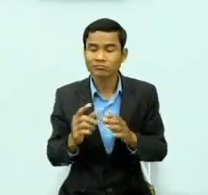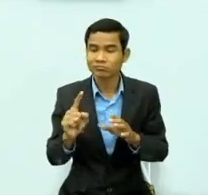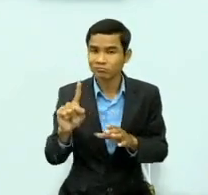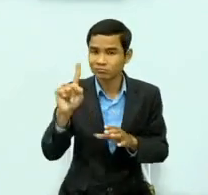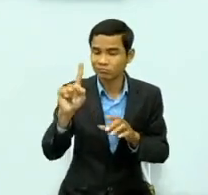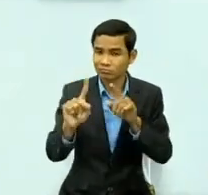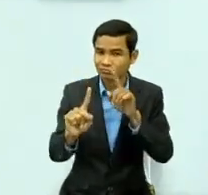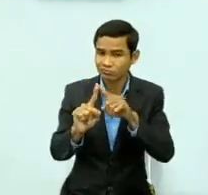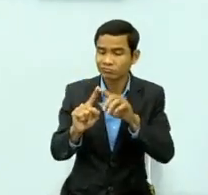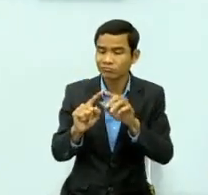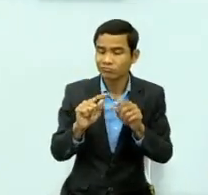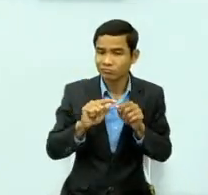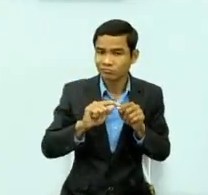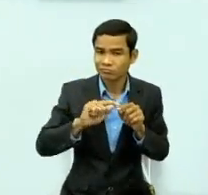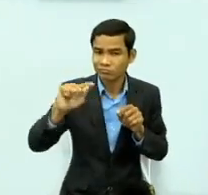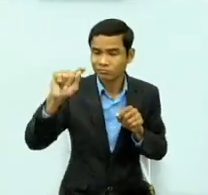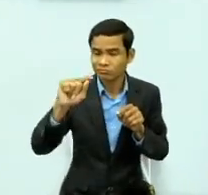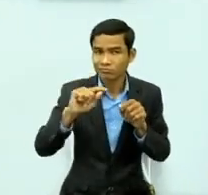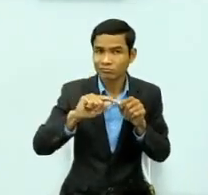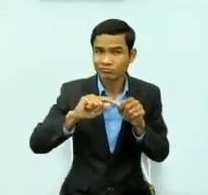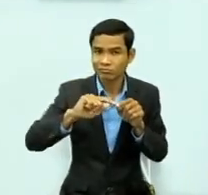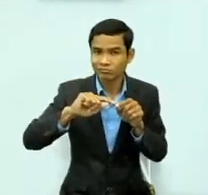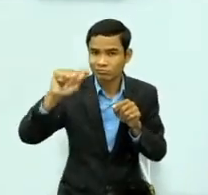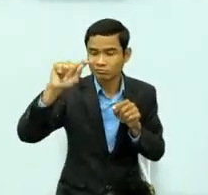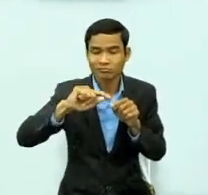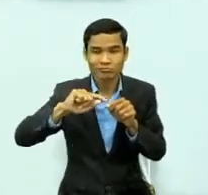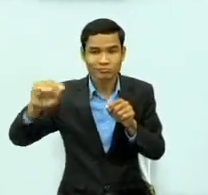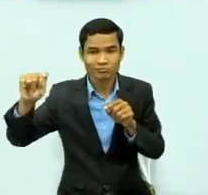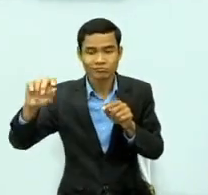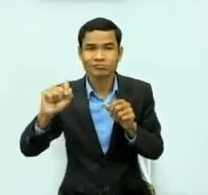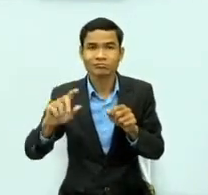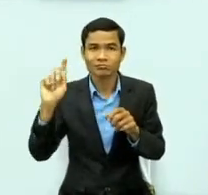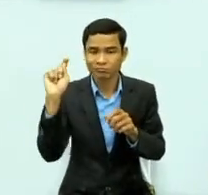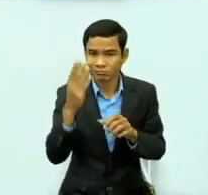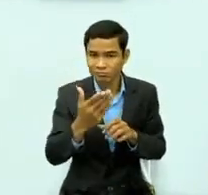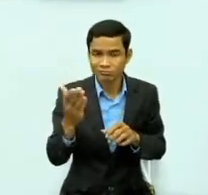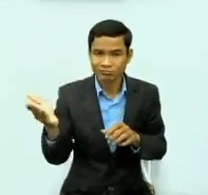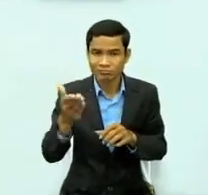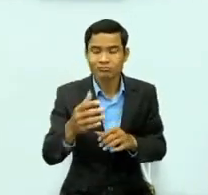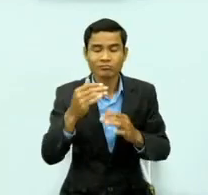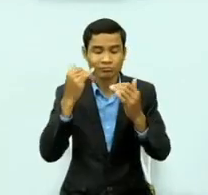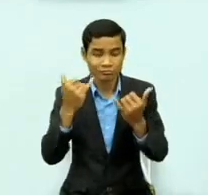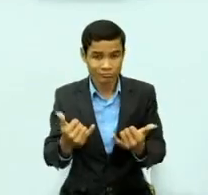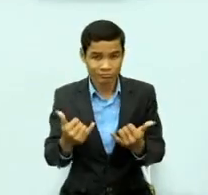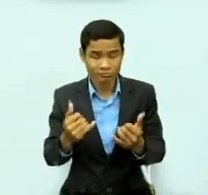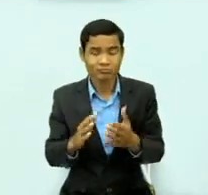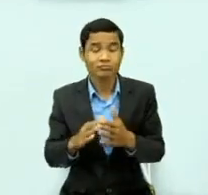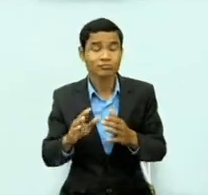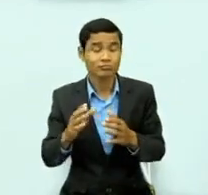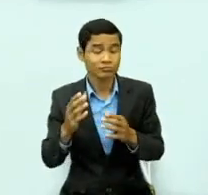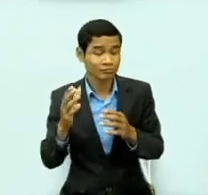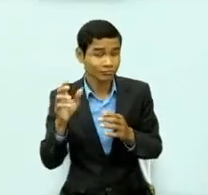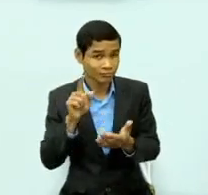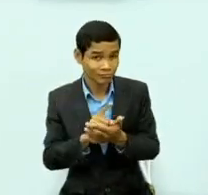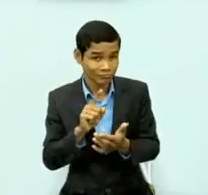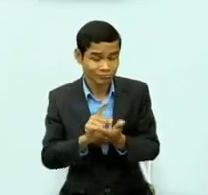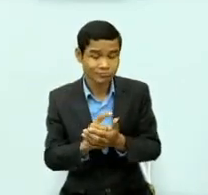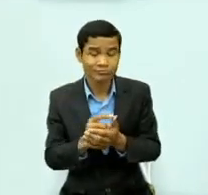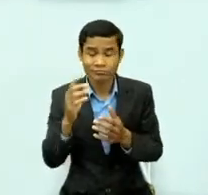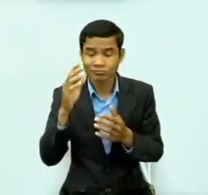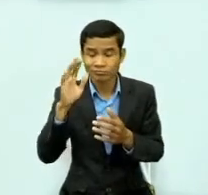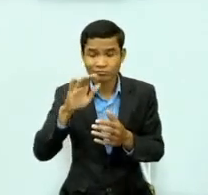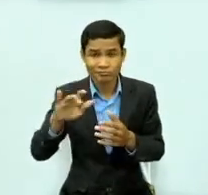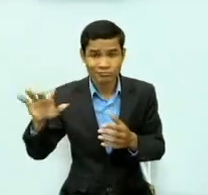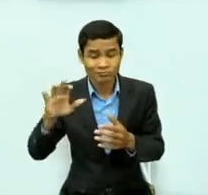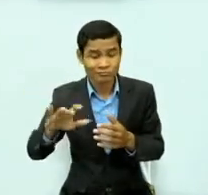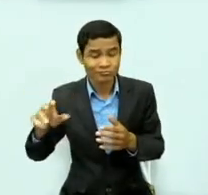ដើម្បីគូសភ្ជាប់ស្រាក់ទៅនឹងចាទៅនឹងរូបភាពហើយយើងចាយើងស្ដាប់តែសូរចុងឯកូនណាដូចតឿ